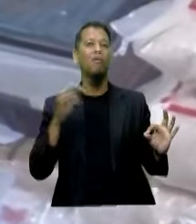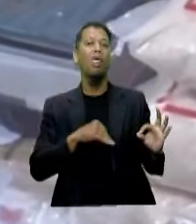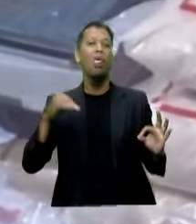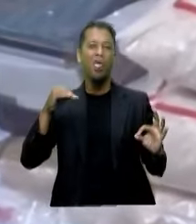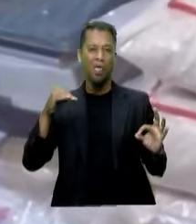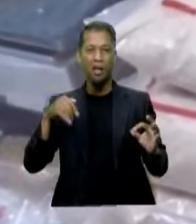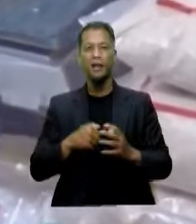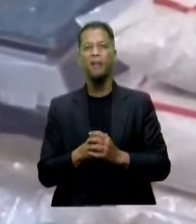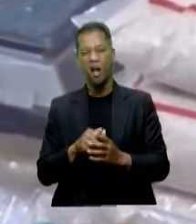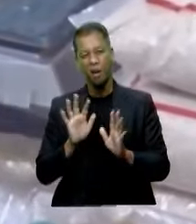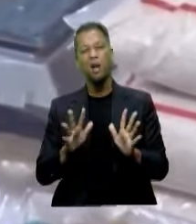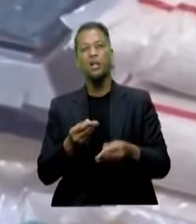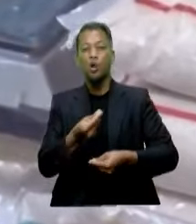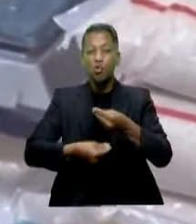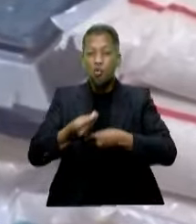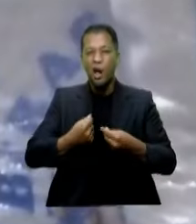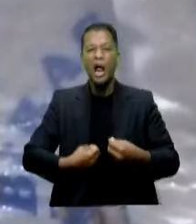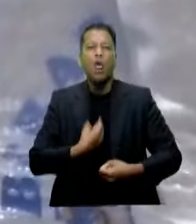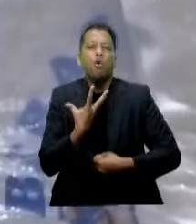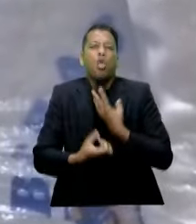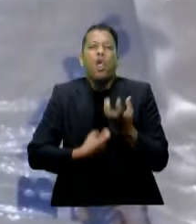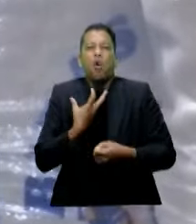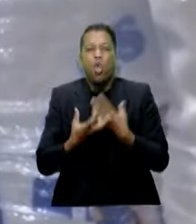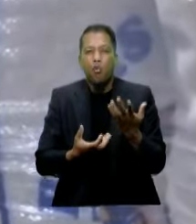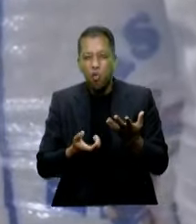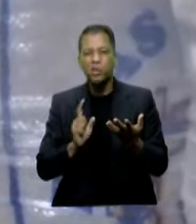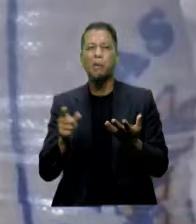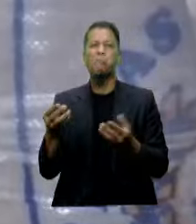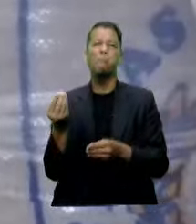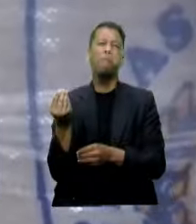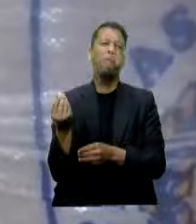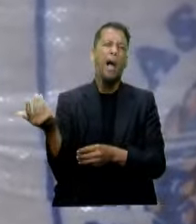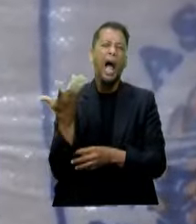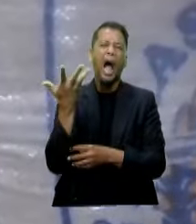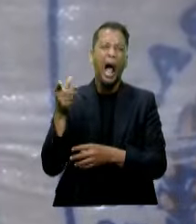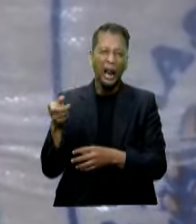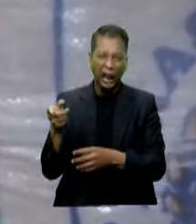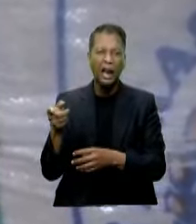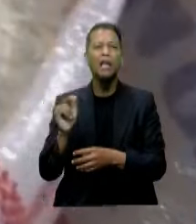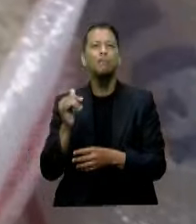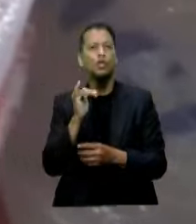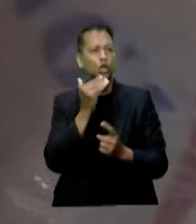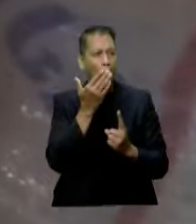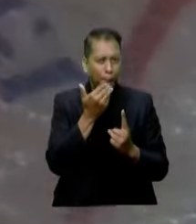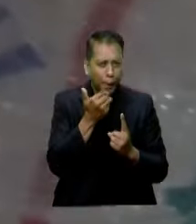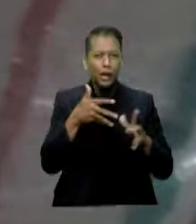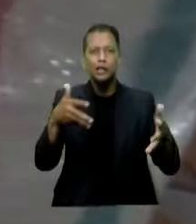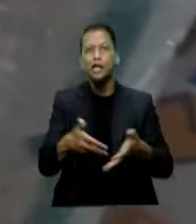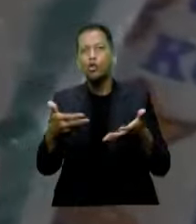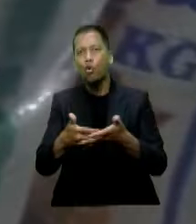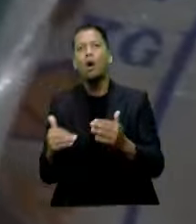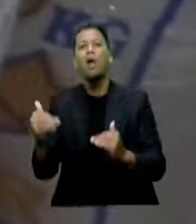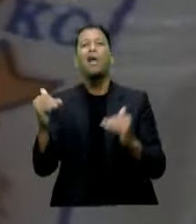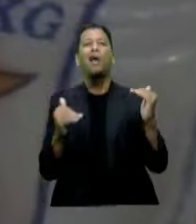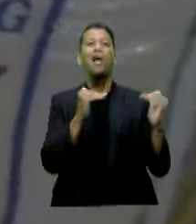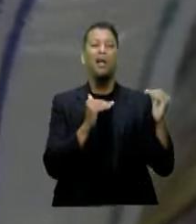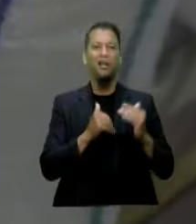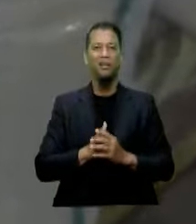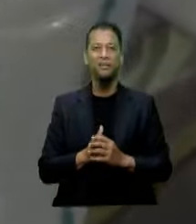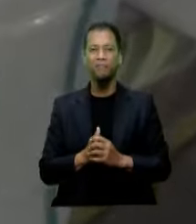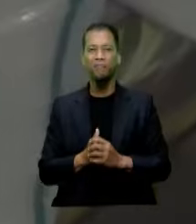itu dikeluhkan pedagang dan pembeli terlebih di tengah mahalnya harga bahan pokok lainnya seperti cabai dan sayuran dari sisi